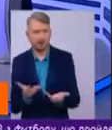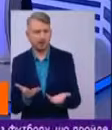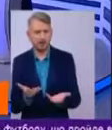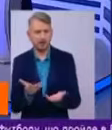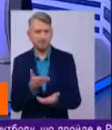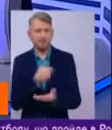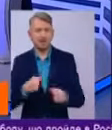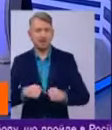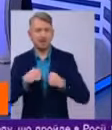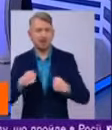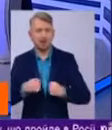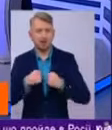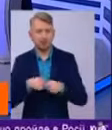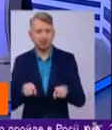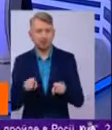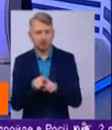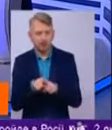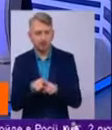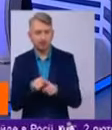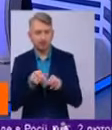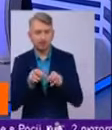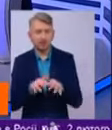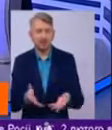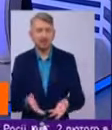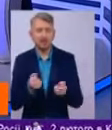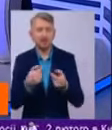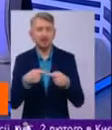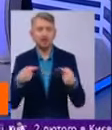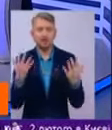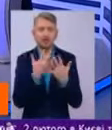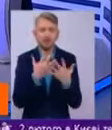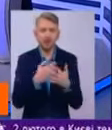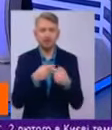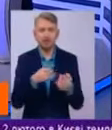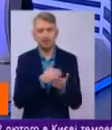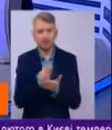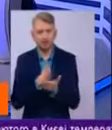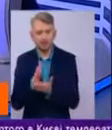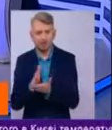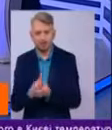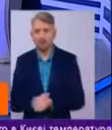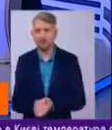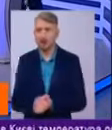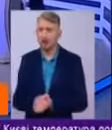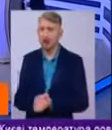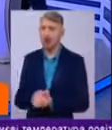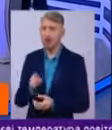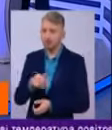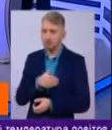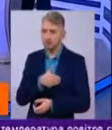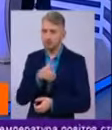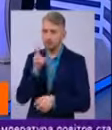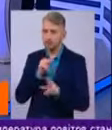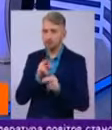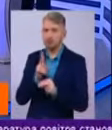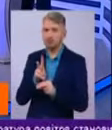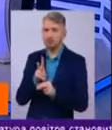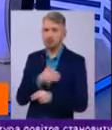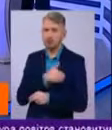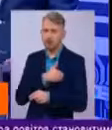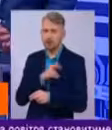ми намагаємося саме таким чином діяти, підтримувати різні фільми, різних напрямків. Чи бажали б ви, як історик,